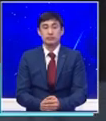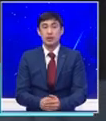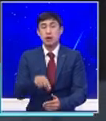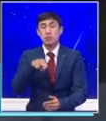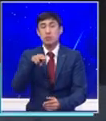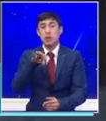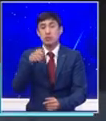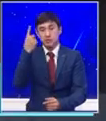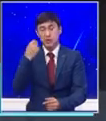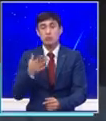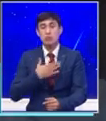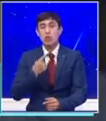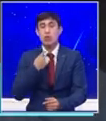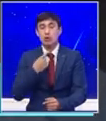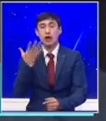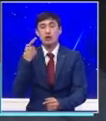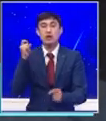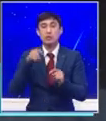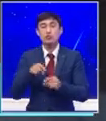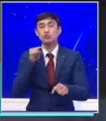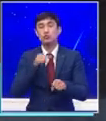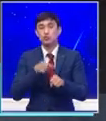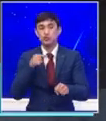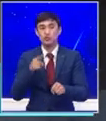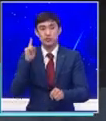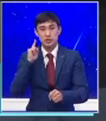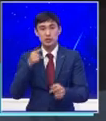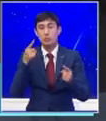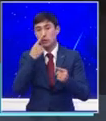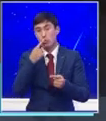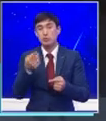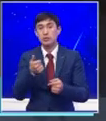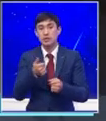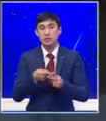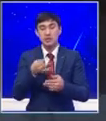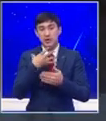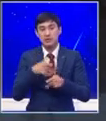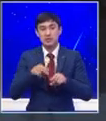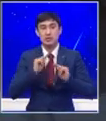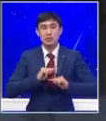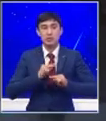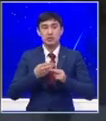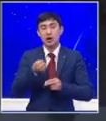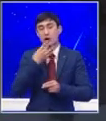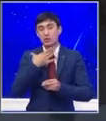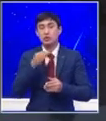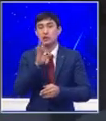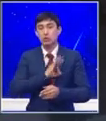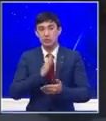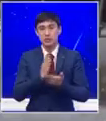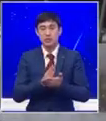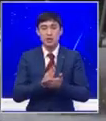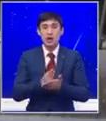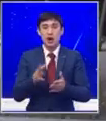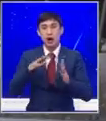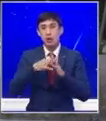Перепела уже знают мой голос. Когда я иду, они чувствуют, слышат и подходят ближе. Мне нравится здесь работать, это хороший заработок. Тем более,